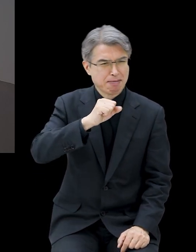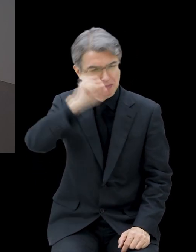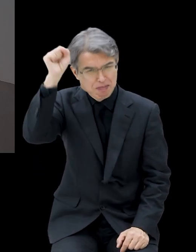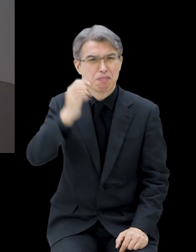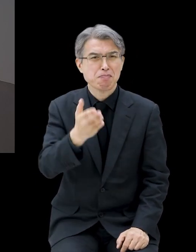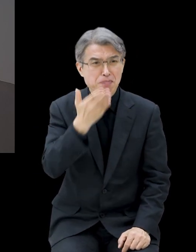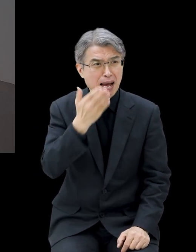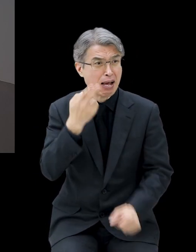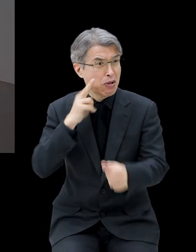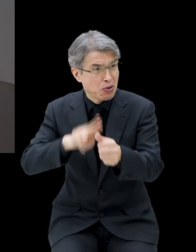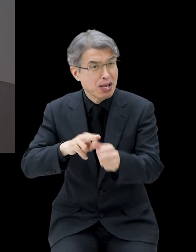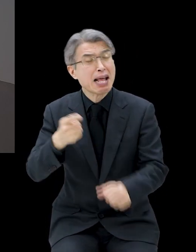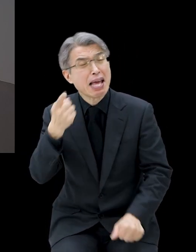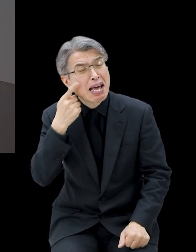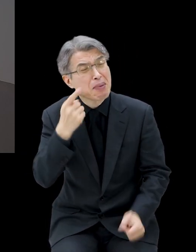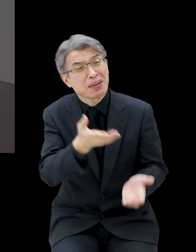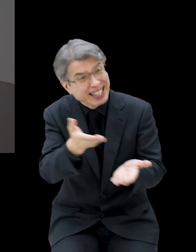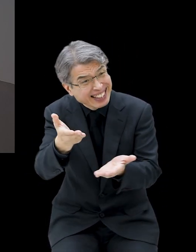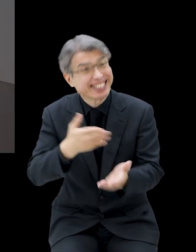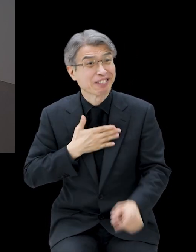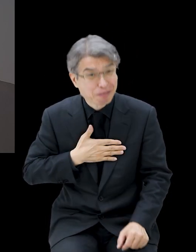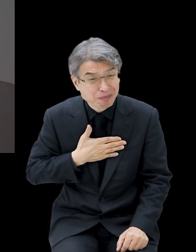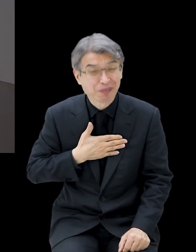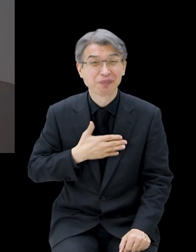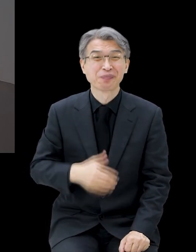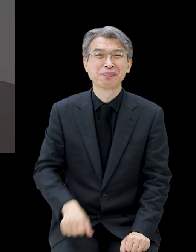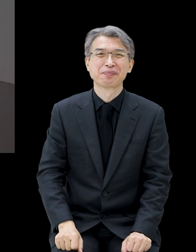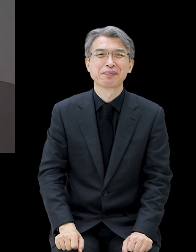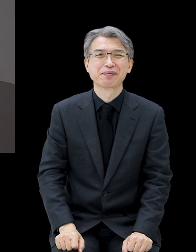도전하십시오. 하고 싶은 일이 있으면.